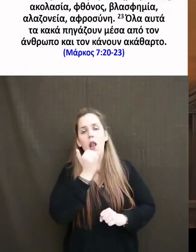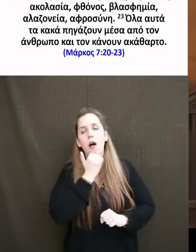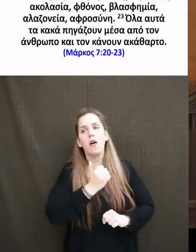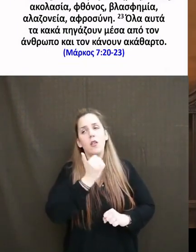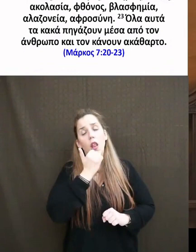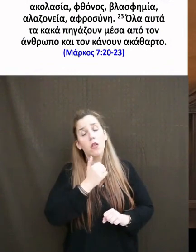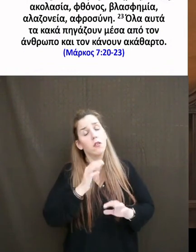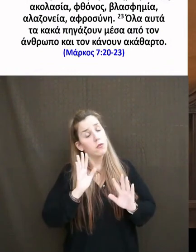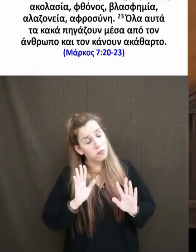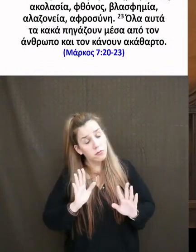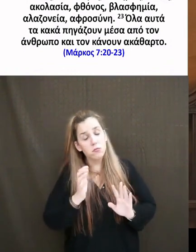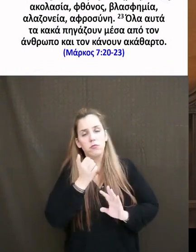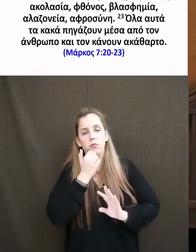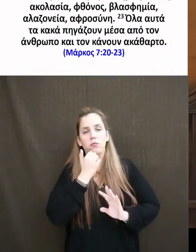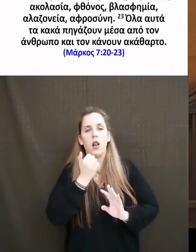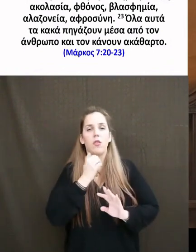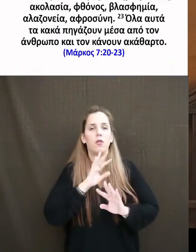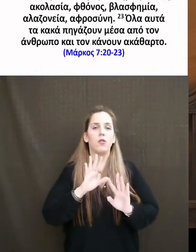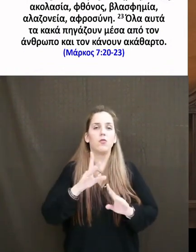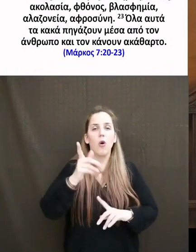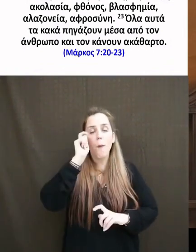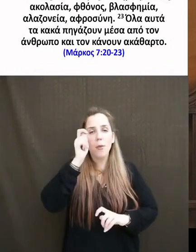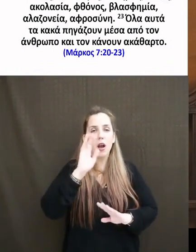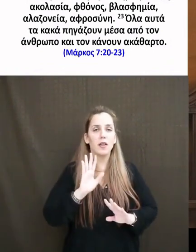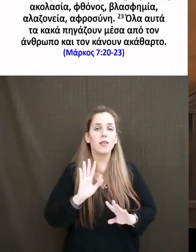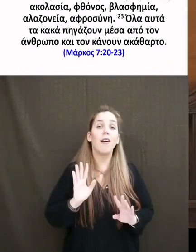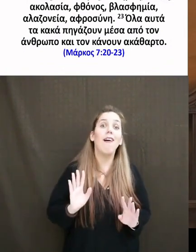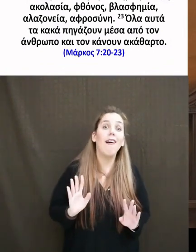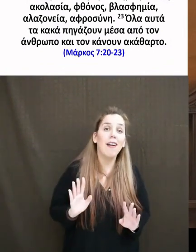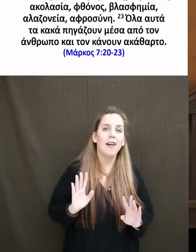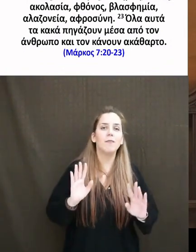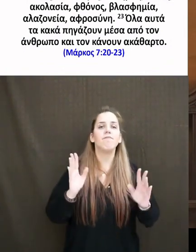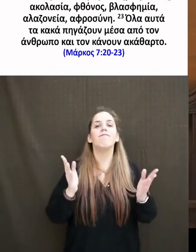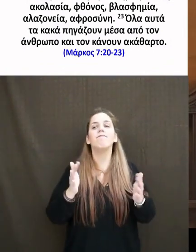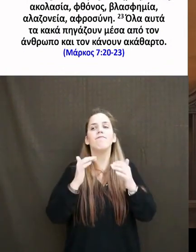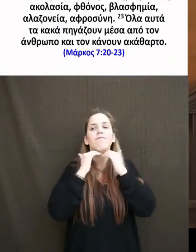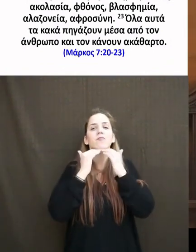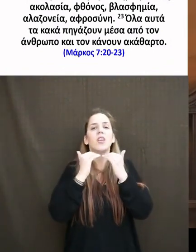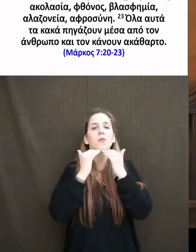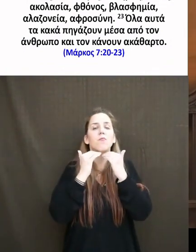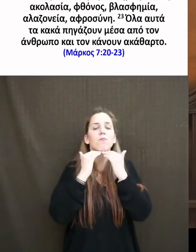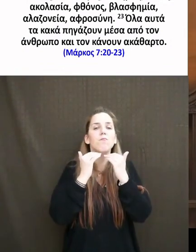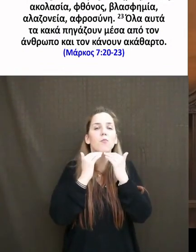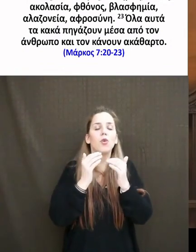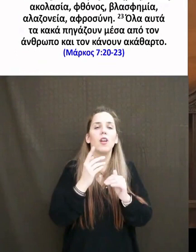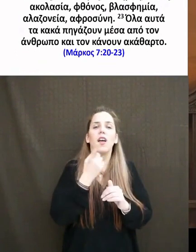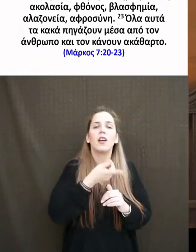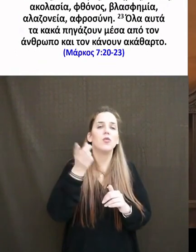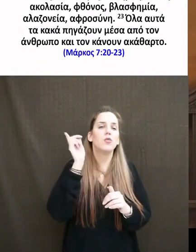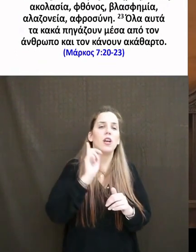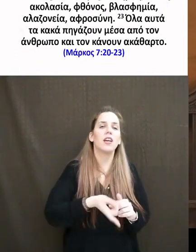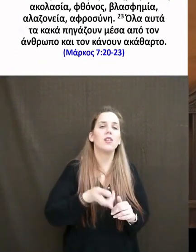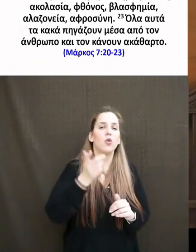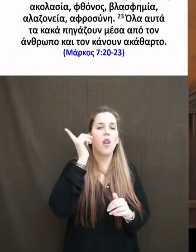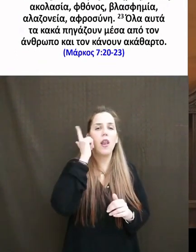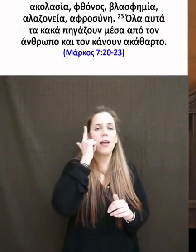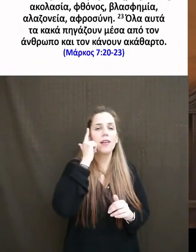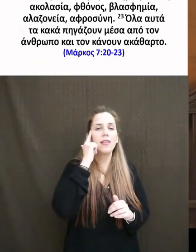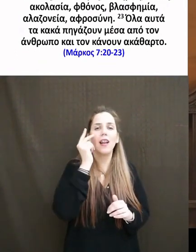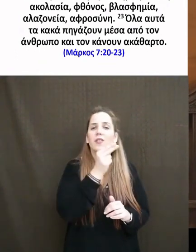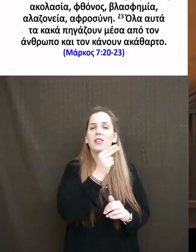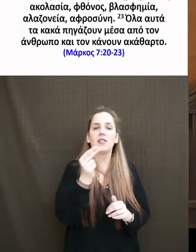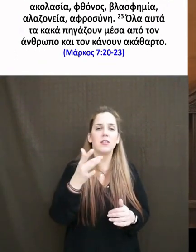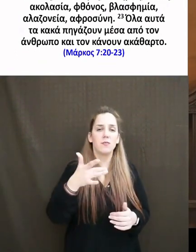τέτοια έκταση και σίγουρα δεν το θεωρεί αμαρτία. Ο άνθρωπος πιστεύει πως κατά βάση είναι καλός,